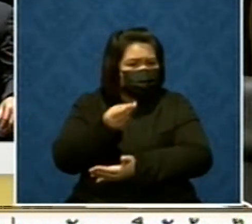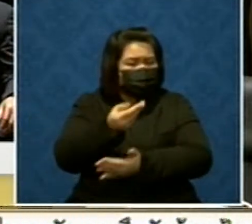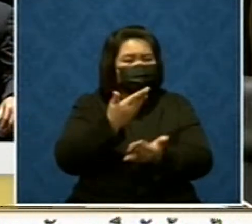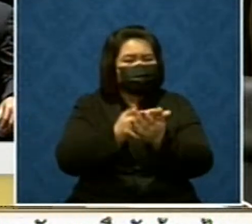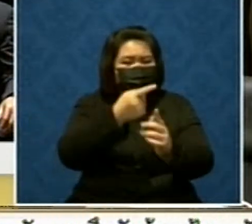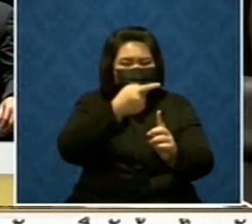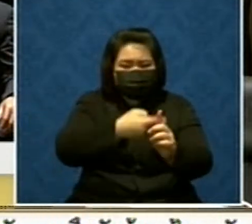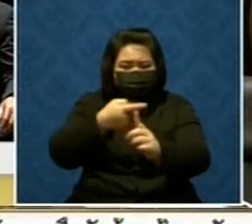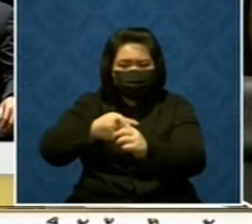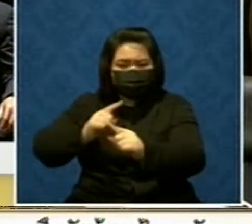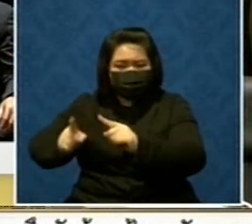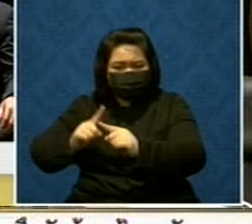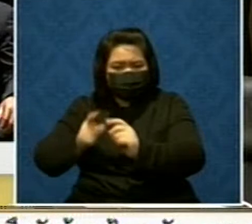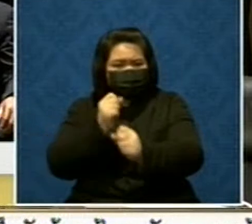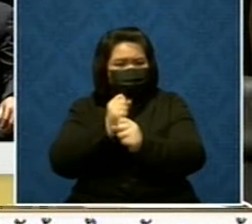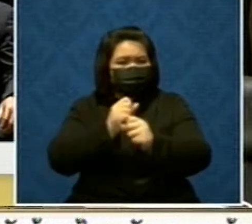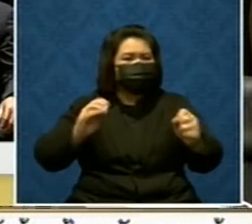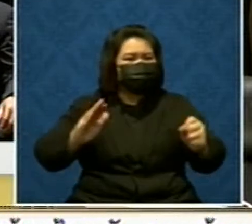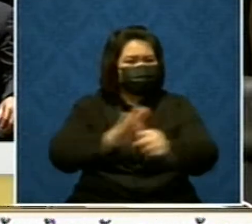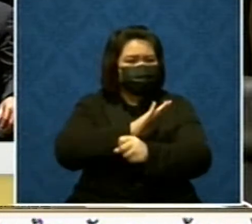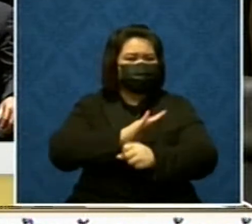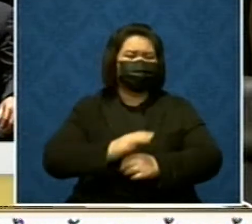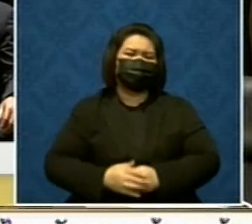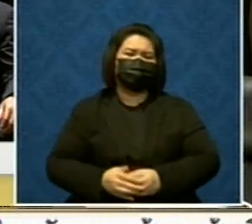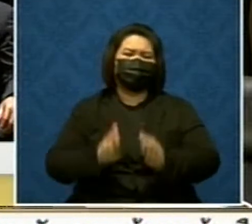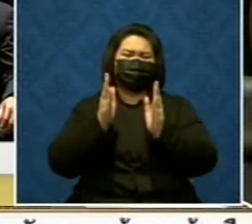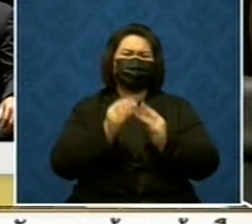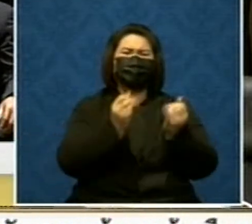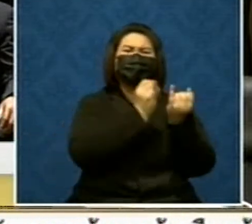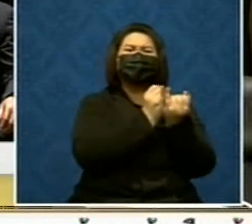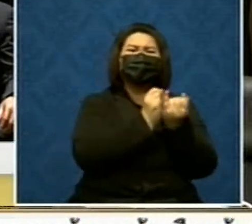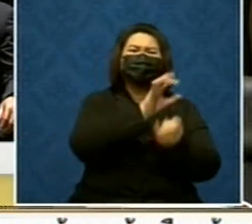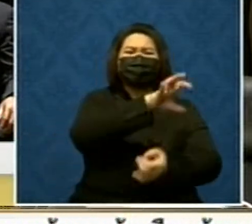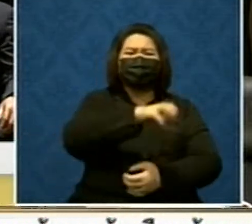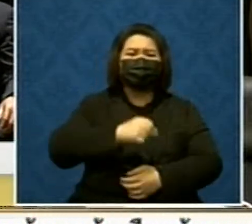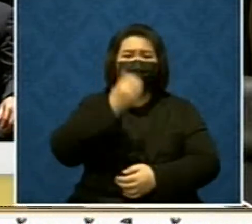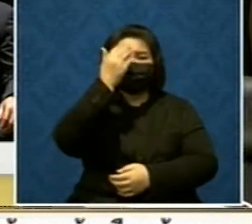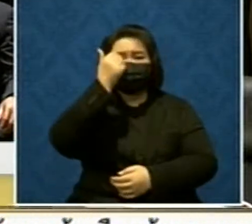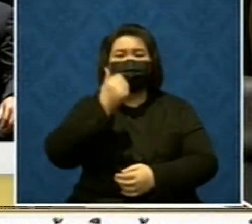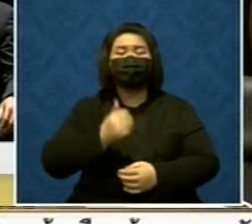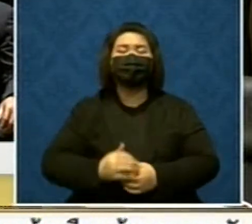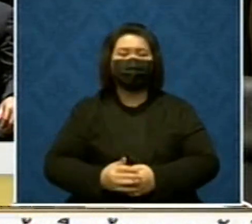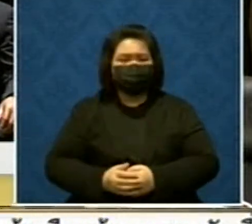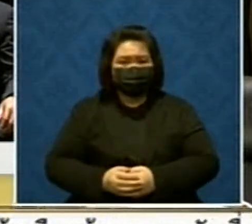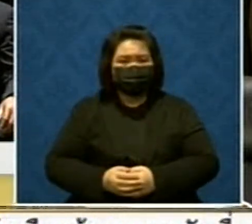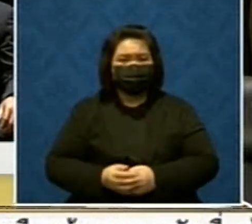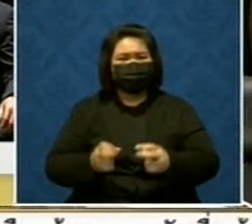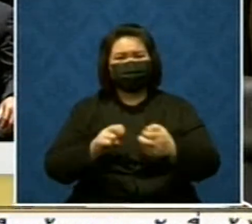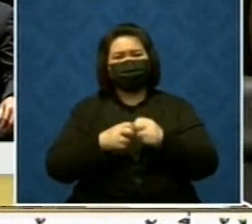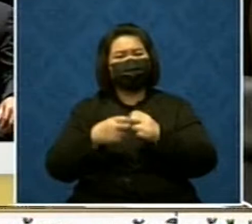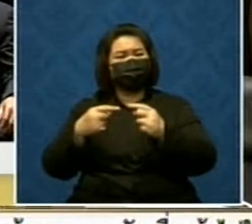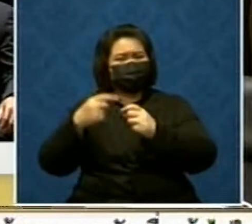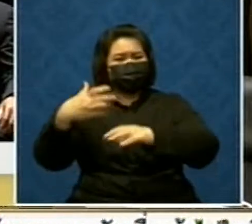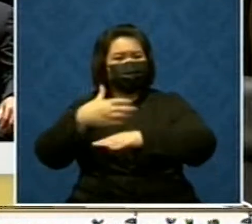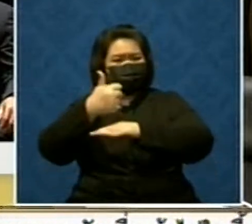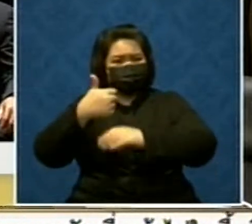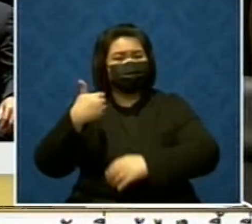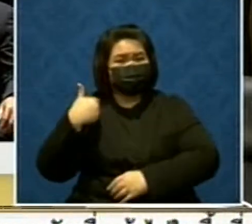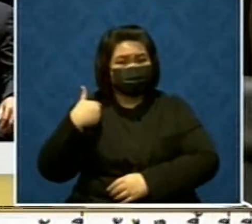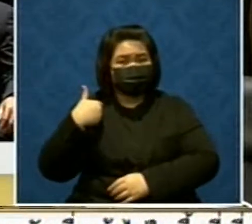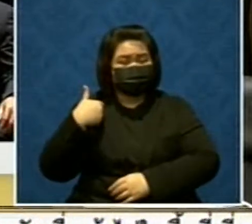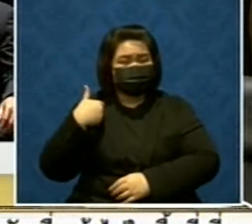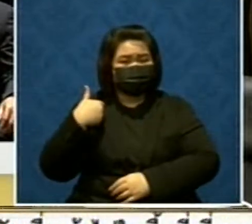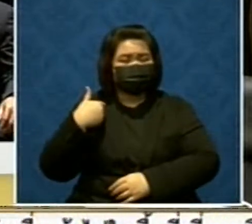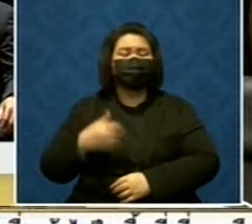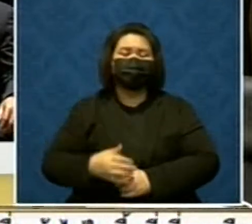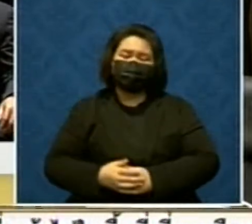เต็มเม็ดเต็มหน่วยเอาคนแวบล้อมท่านมาได้ยังไงอย่างเงี้ยแล้วเอามาเป็นประเด็นทางการเมืองด้วย